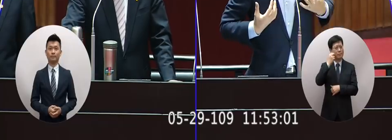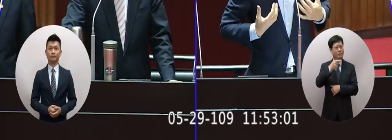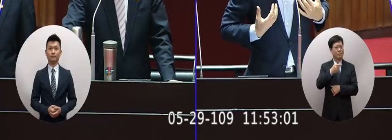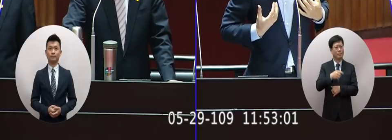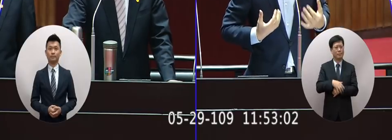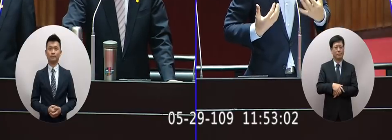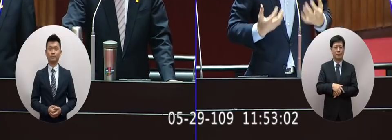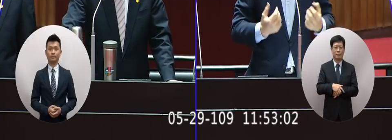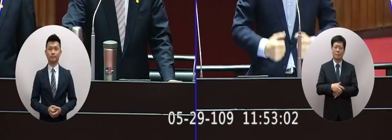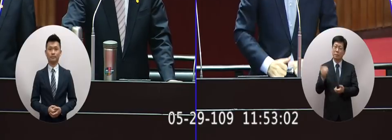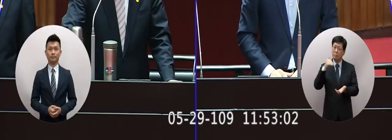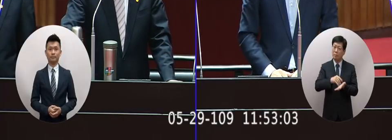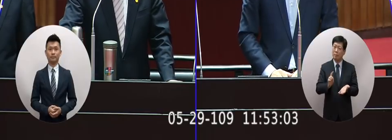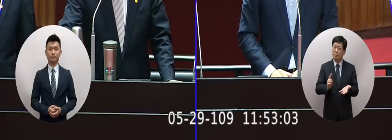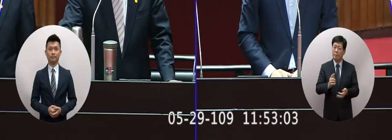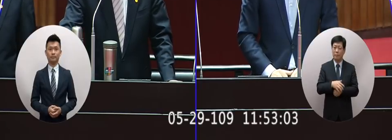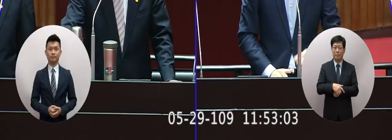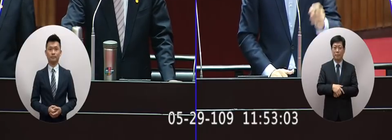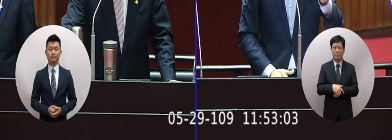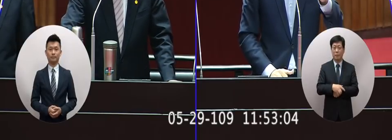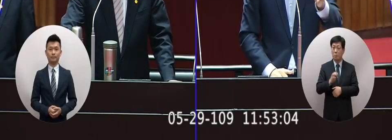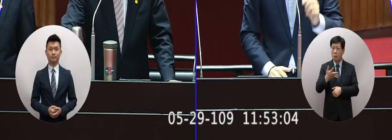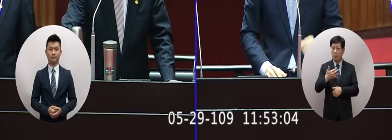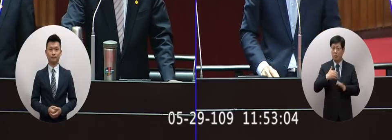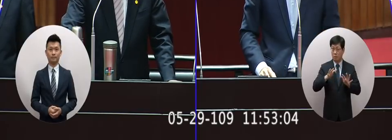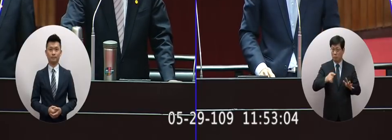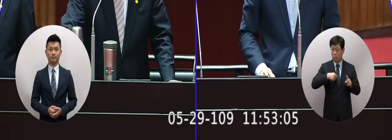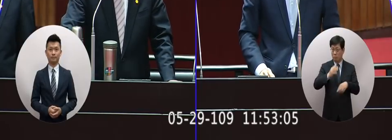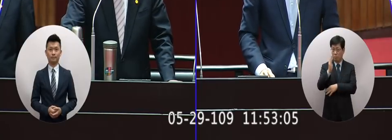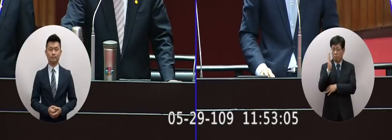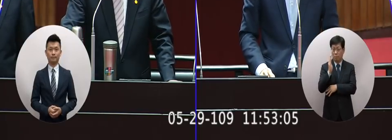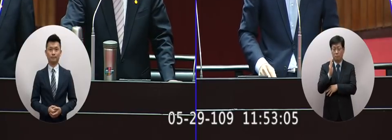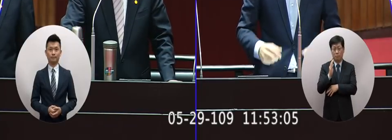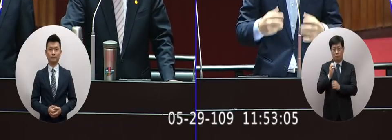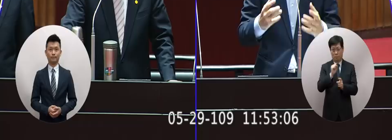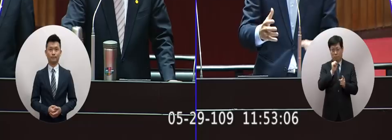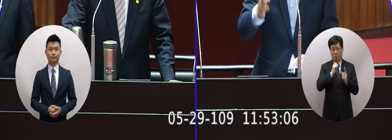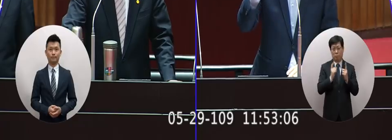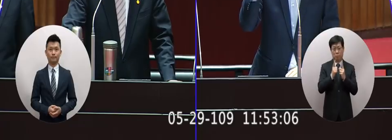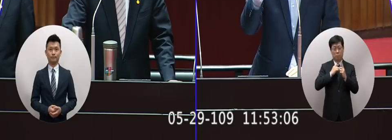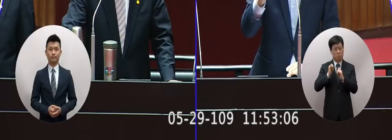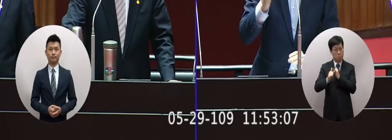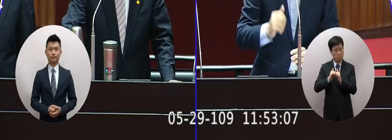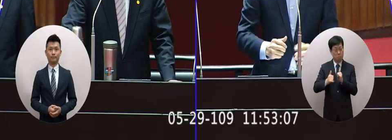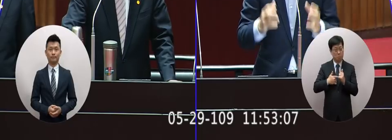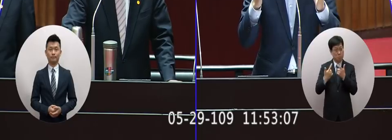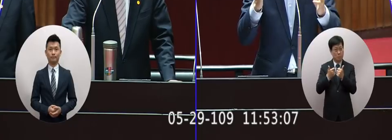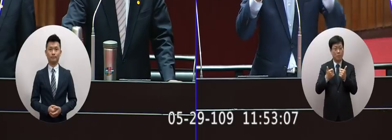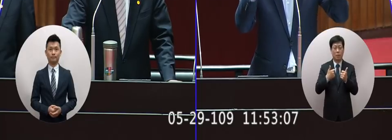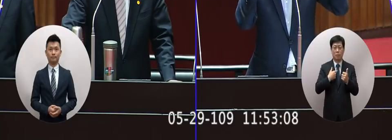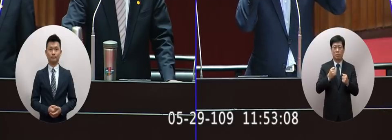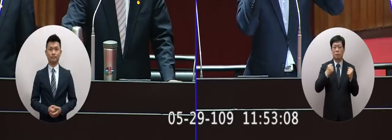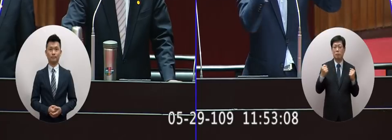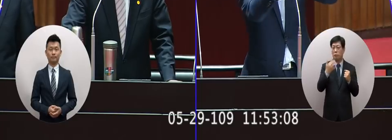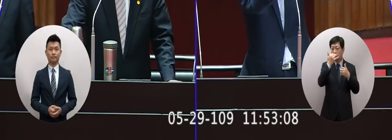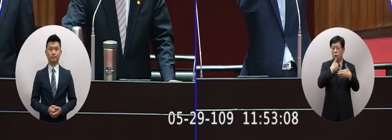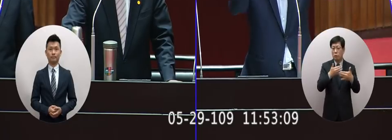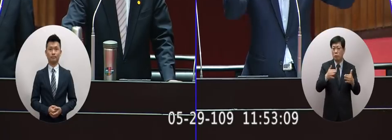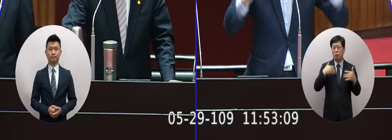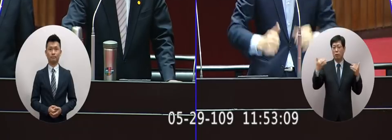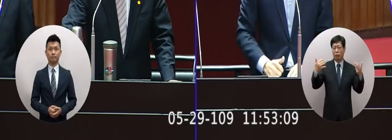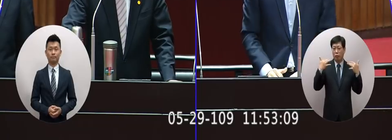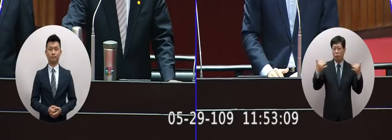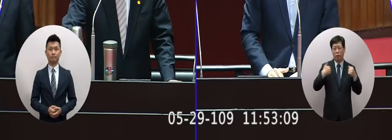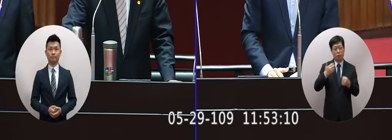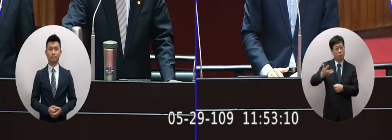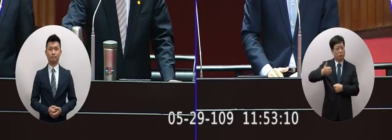得到底是怎样，为什么现在这个政府不愿意面对民意，只会在冷气房大经